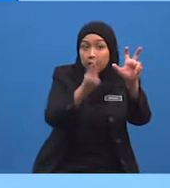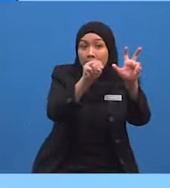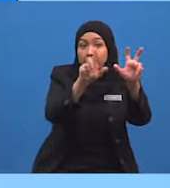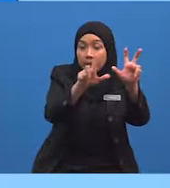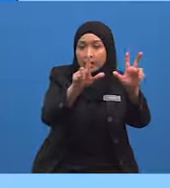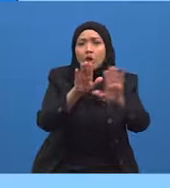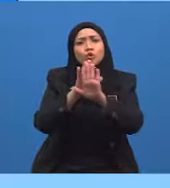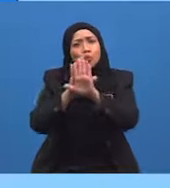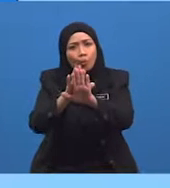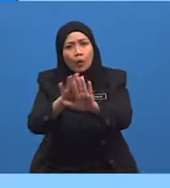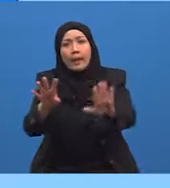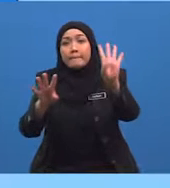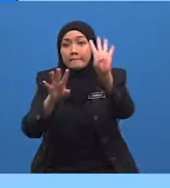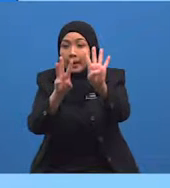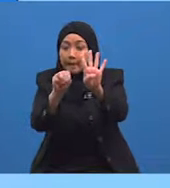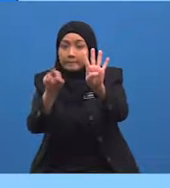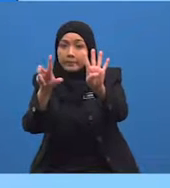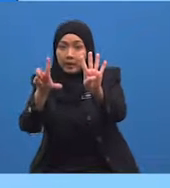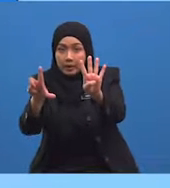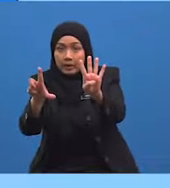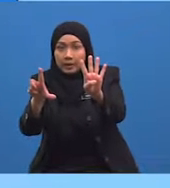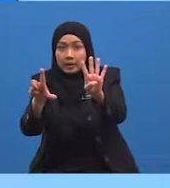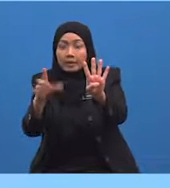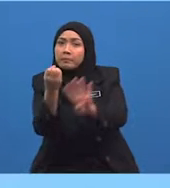akhir ialah 26